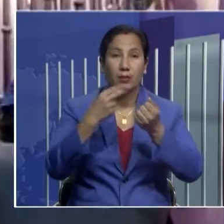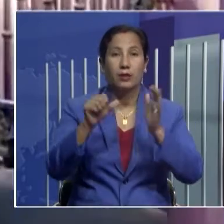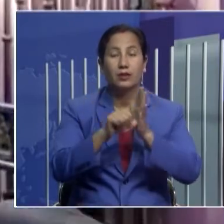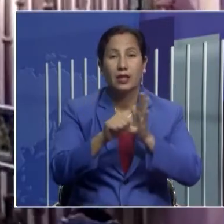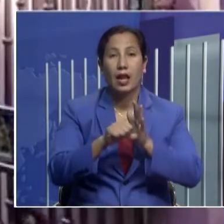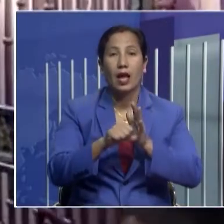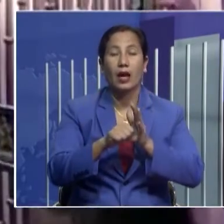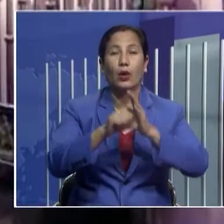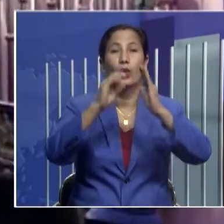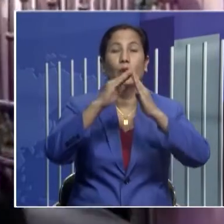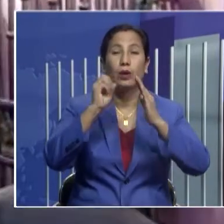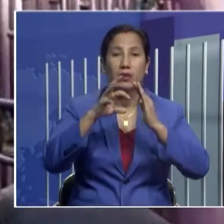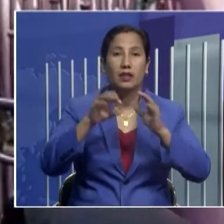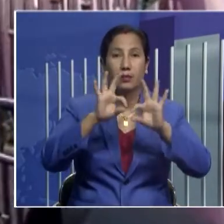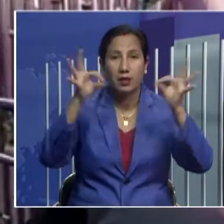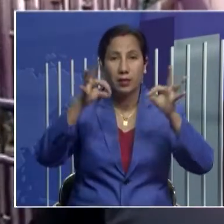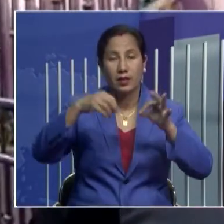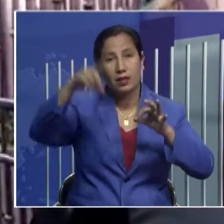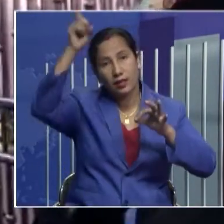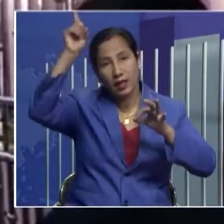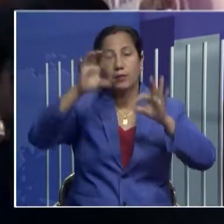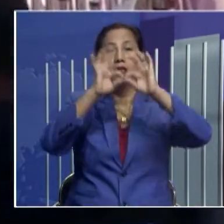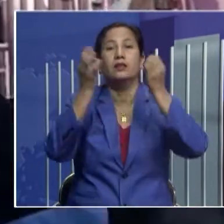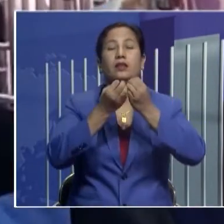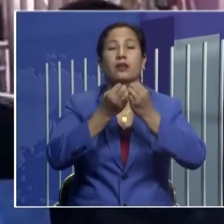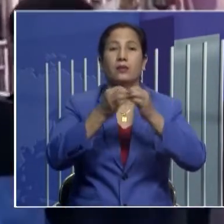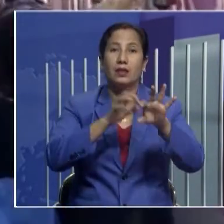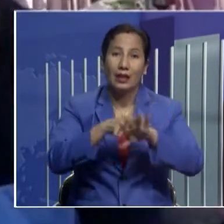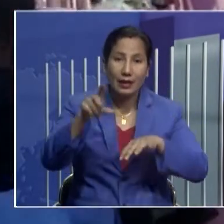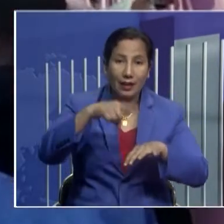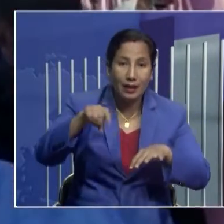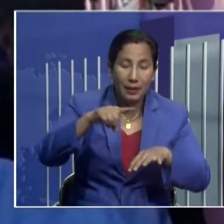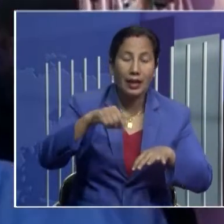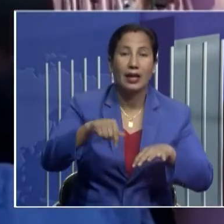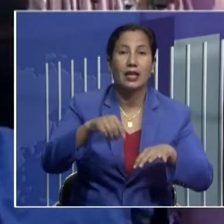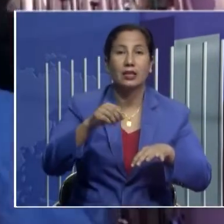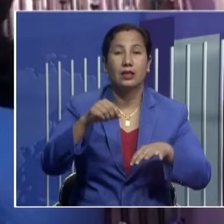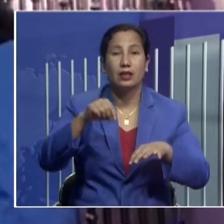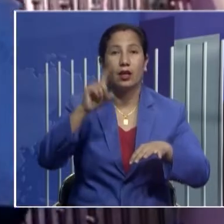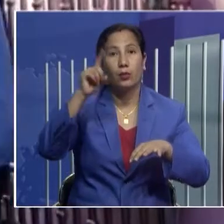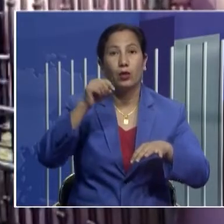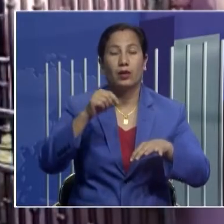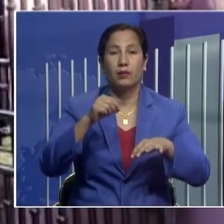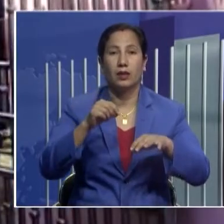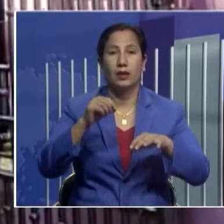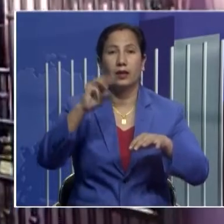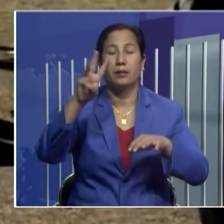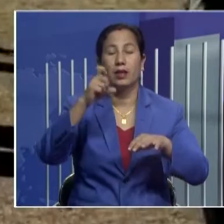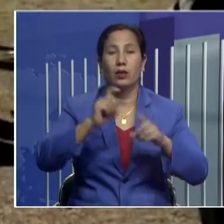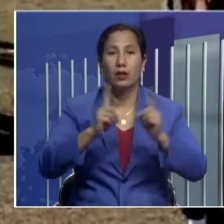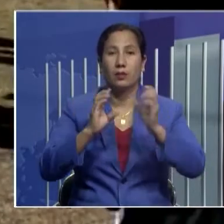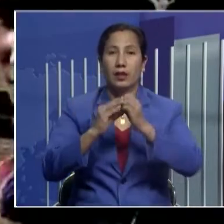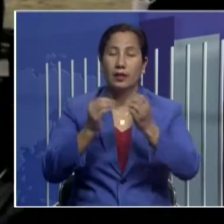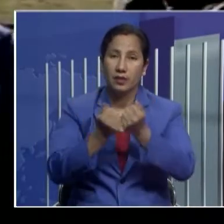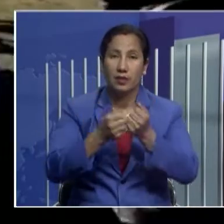मेलौली भगवती मन्दिर लगायतका विभिन्न धार्मिक क्षेत्रमा भव्य जात्रा लाग्ने भएकाले आज र भोलि 2 दिन मेलौली नगरपालिकाले बिदा दिने